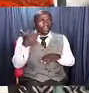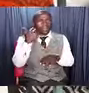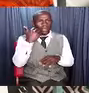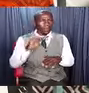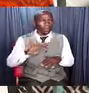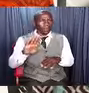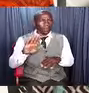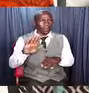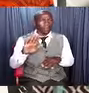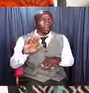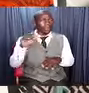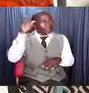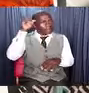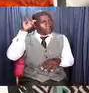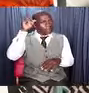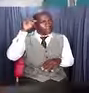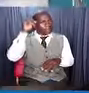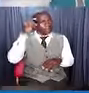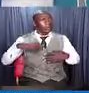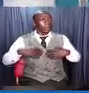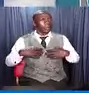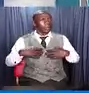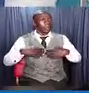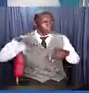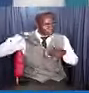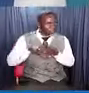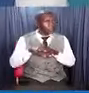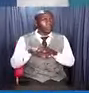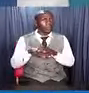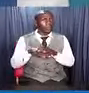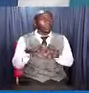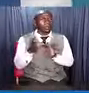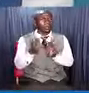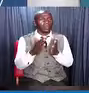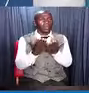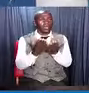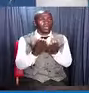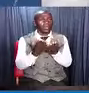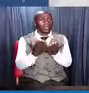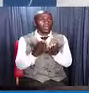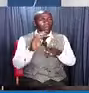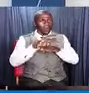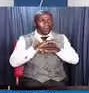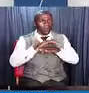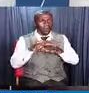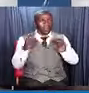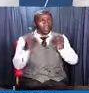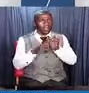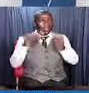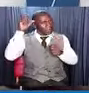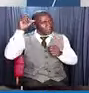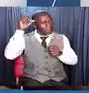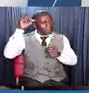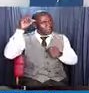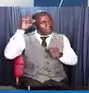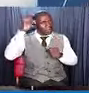kumbe anaita ni ugonjwa wako. So he says that's his disease. Kinasema. He says. Ataita wenzake saba.